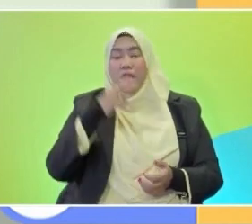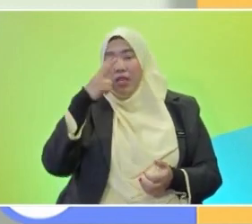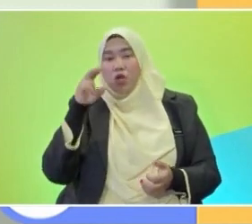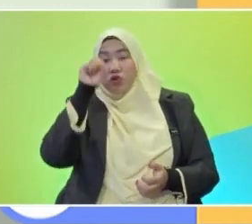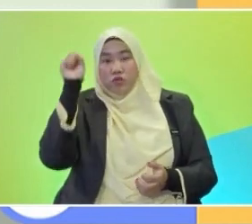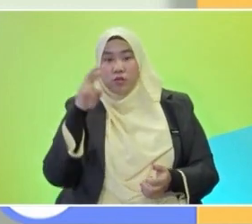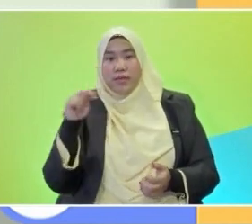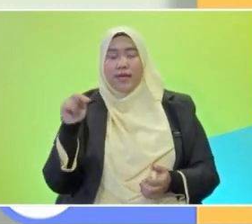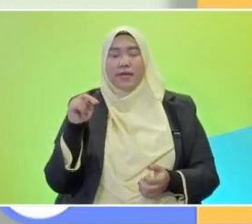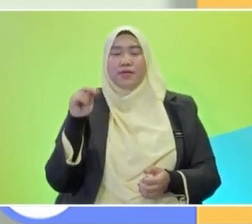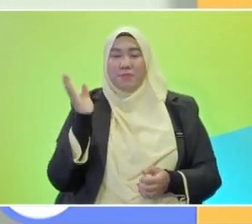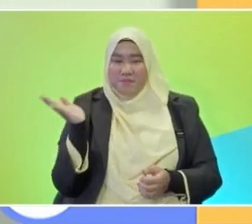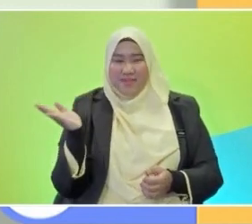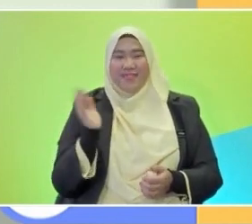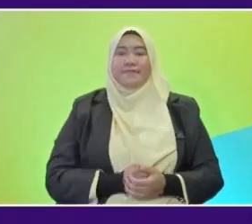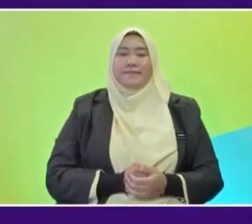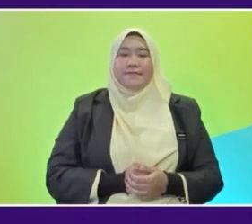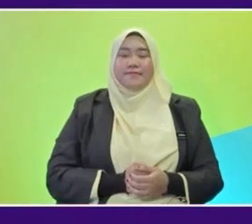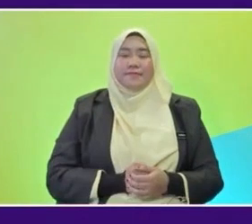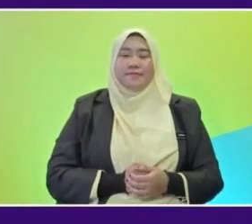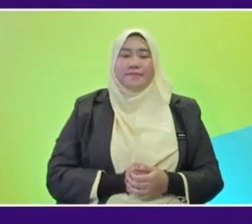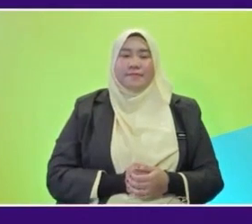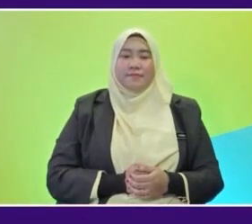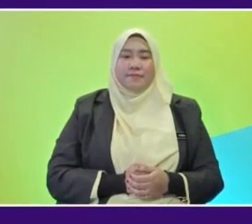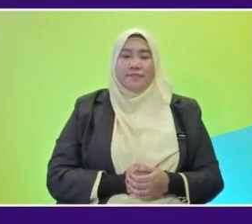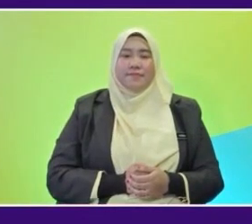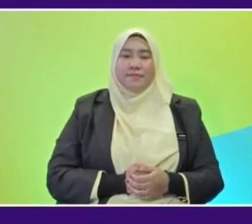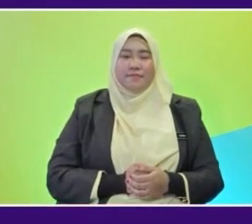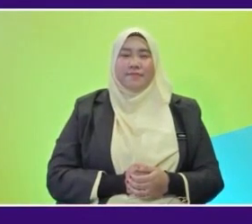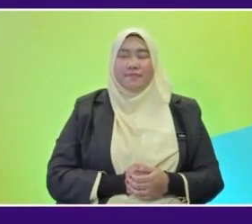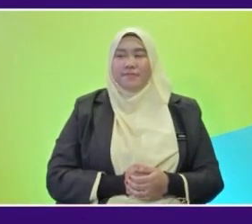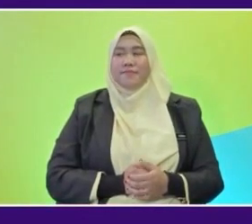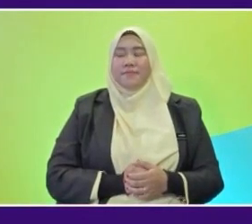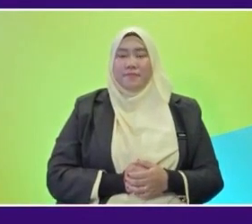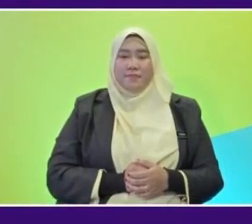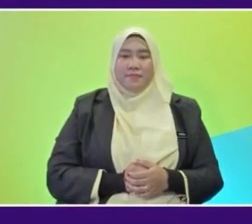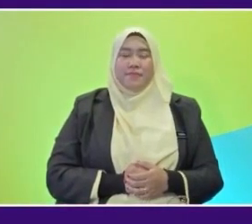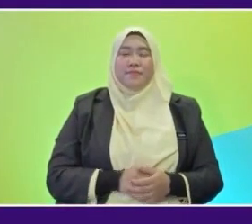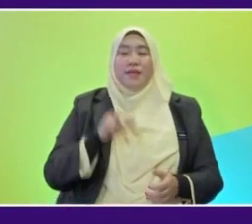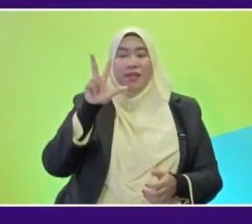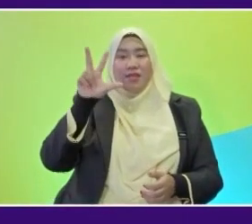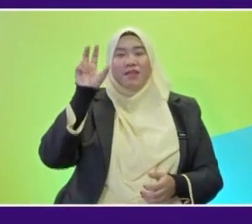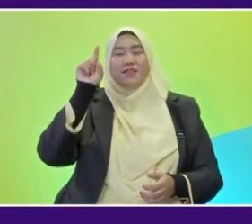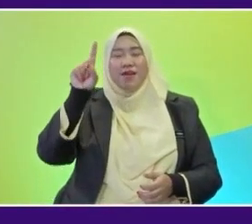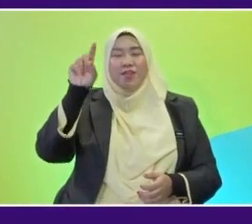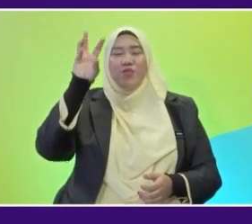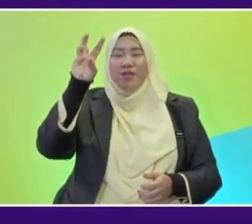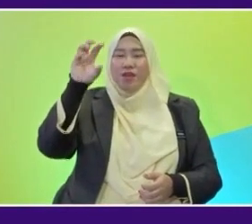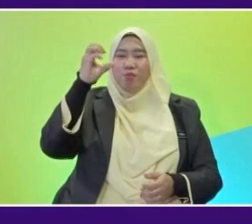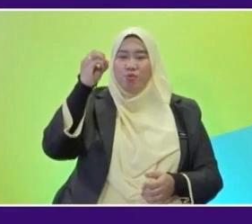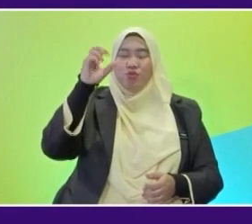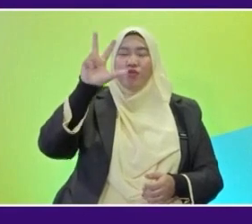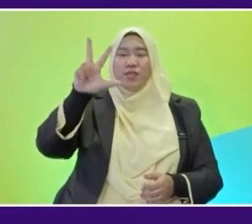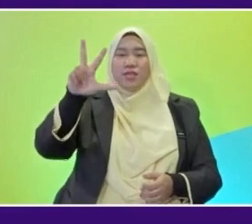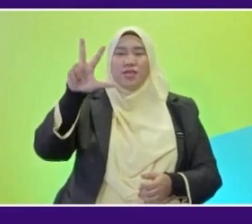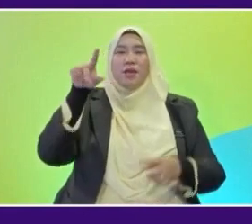Hah jam nih guys umurnya oke oke nampaknya sungguh kunci gua ya enggak mengirim bagi 13 juga kan betul